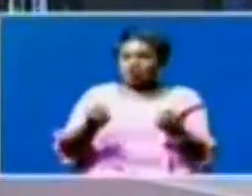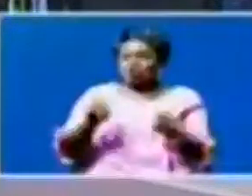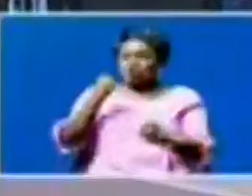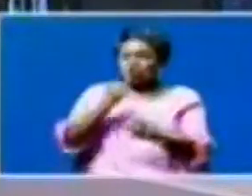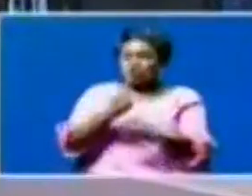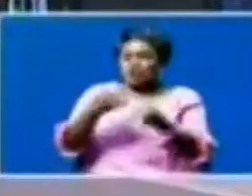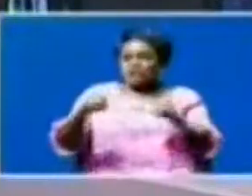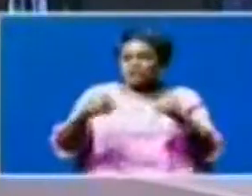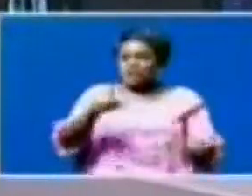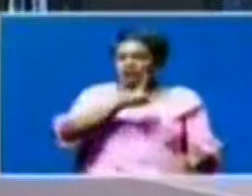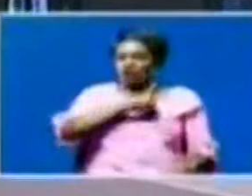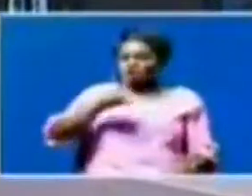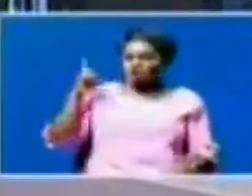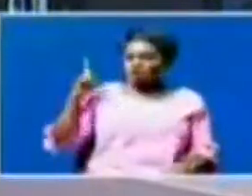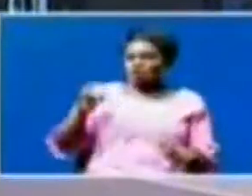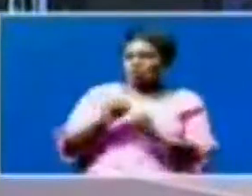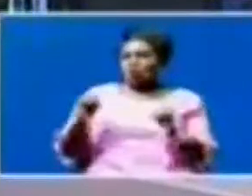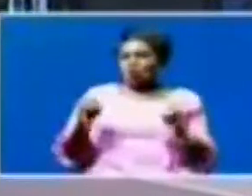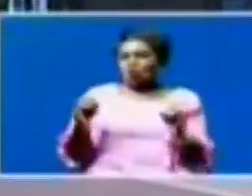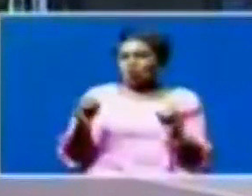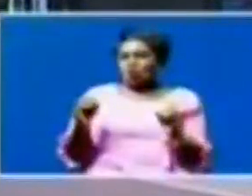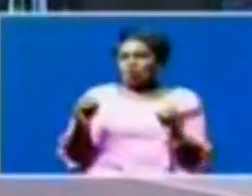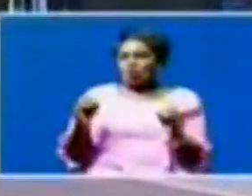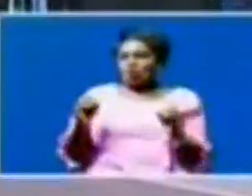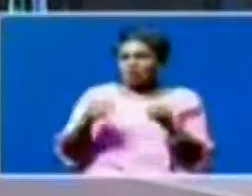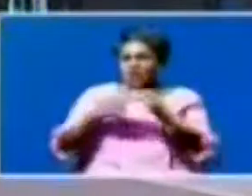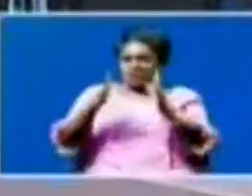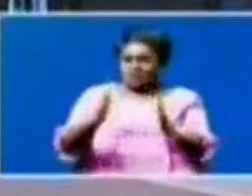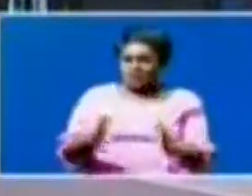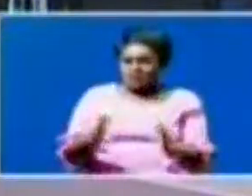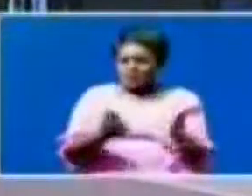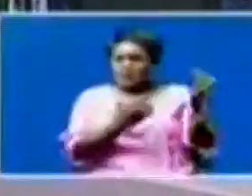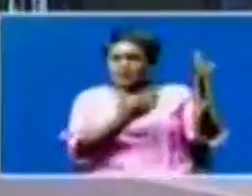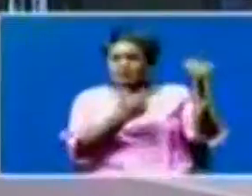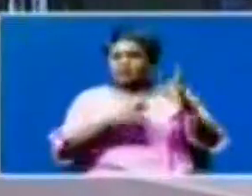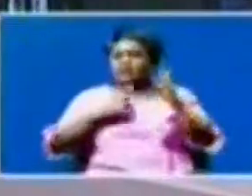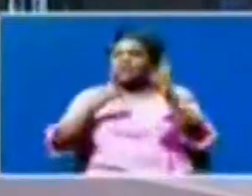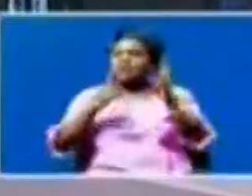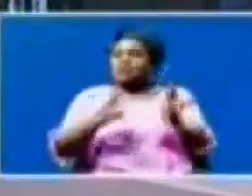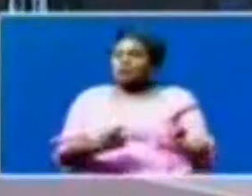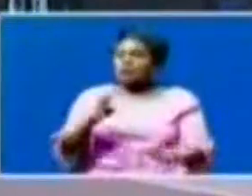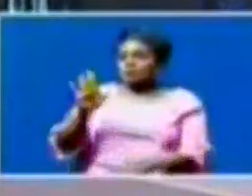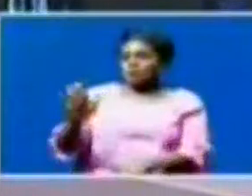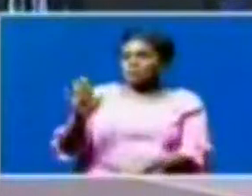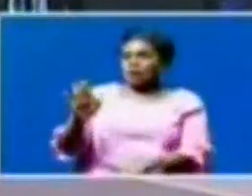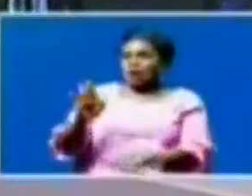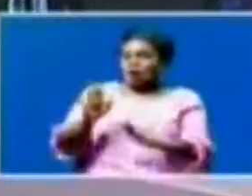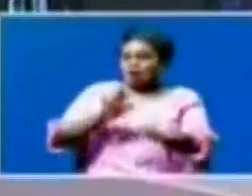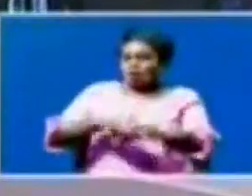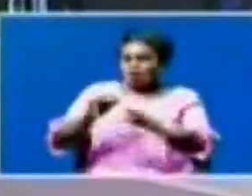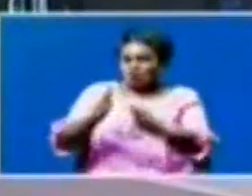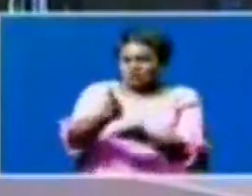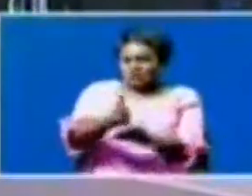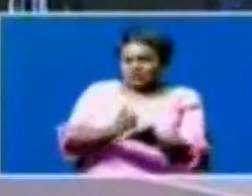za trafiki. Jopo kazi hilo litakaloongozwa na Julius Mathenge linatarajiwa kutoa ripoti yake kuhusu sekta ya